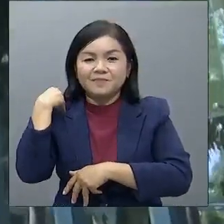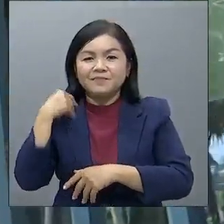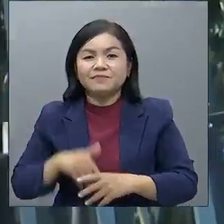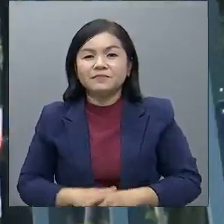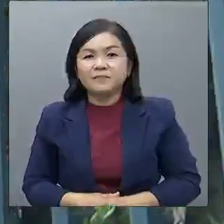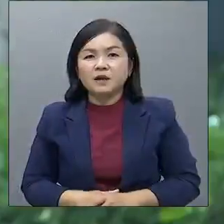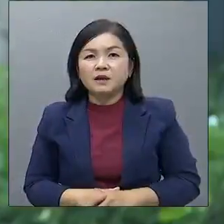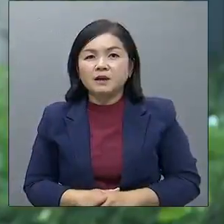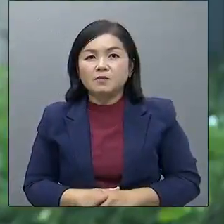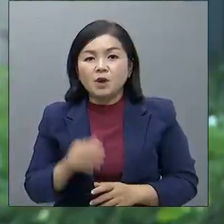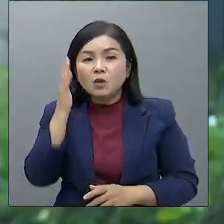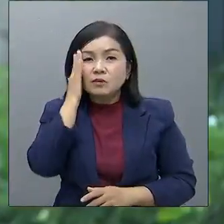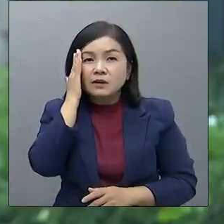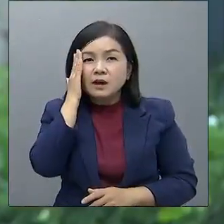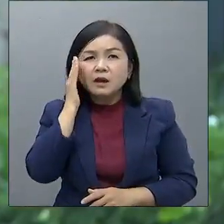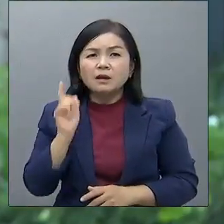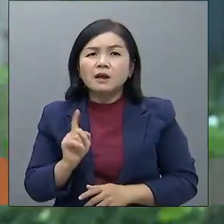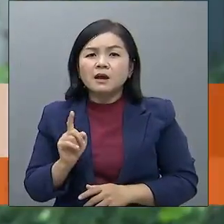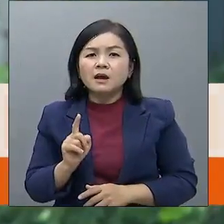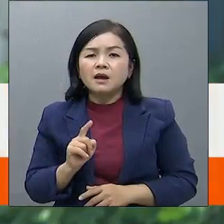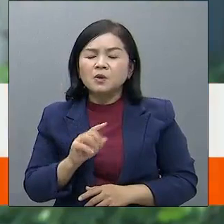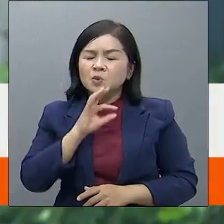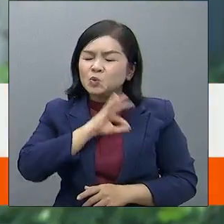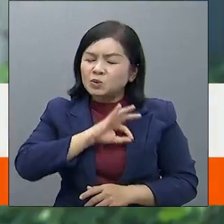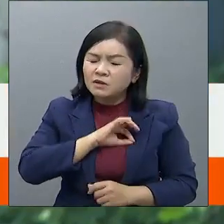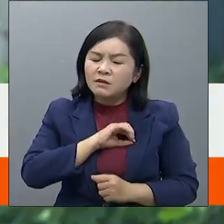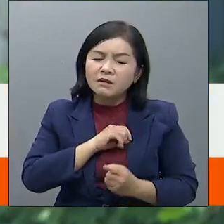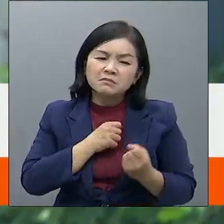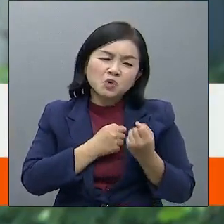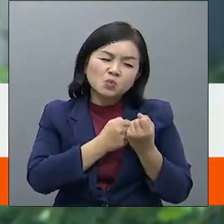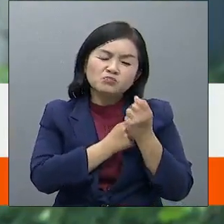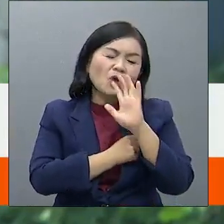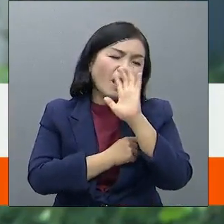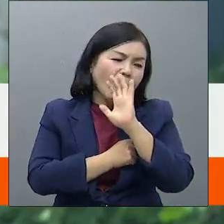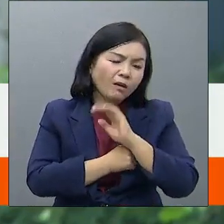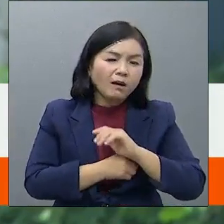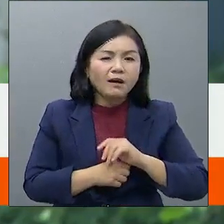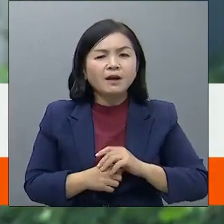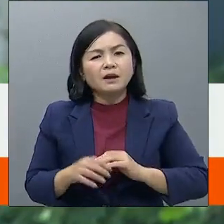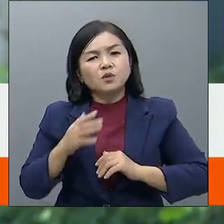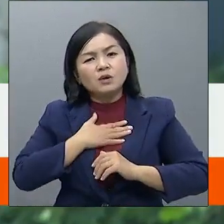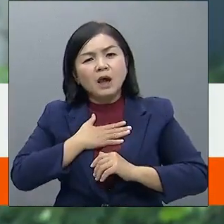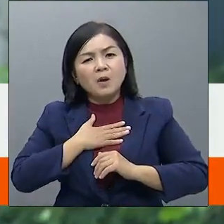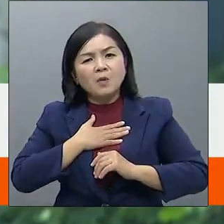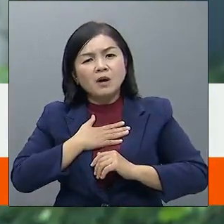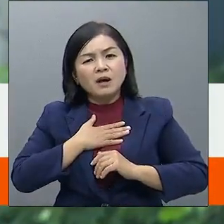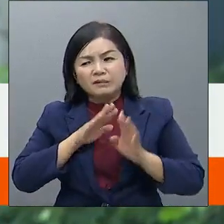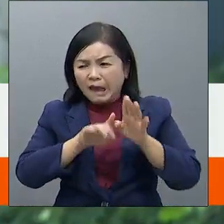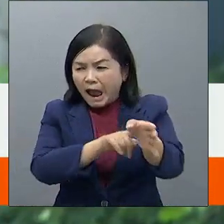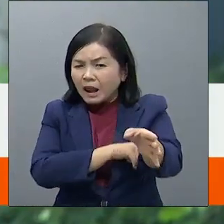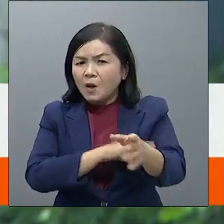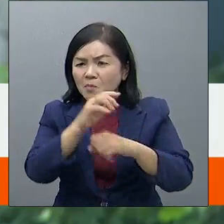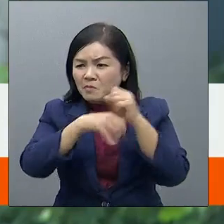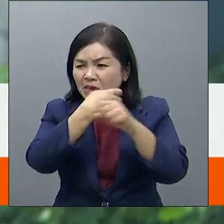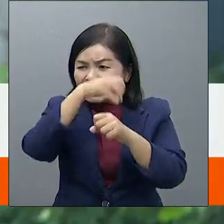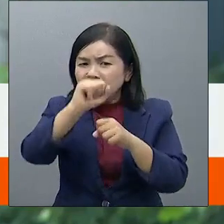พอรู้ว่าได้เต้นนี่มันรู้สึกท้อใจเลยนะเพราะว่าคือเราห่างจากการเต้นมาแบบเป็น10ปีแล้วเพ